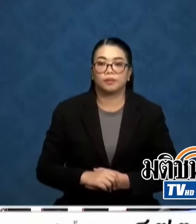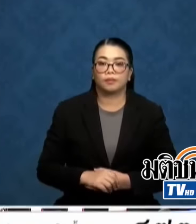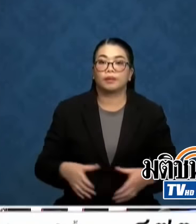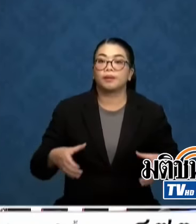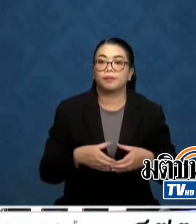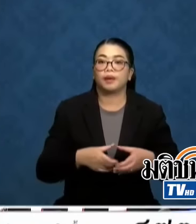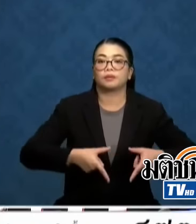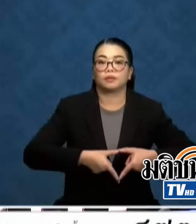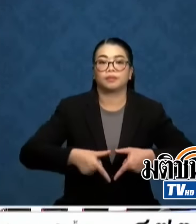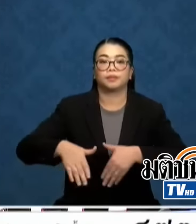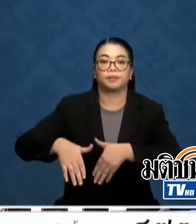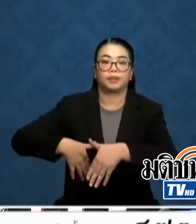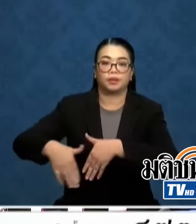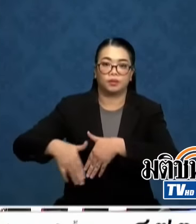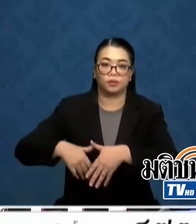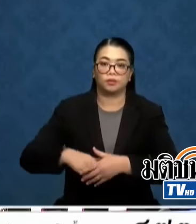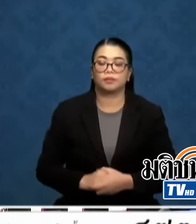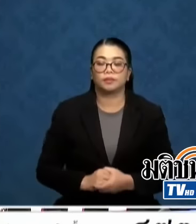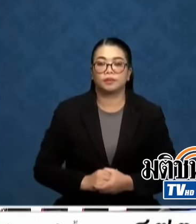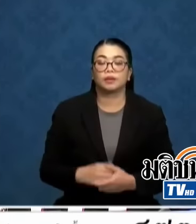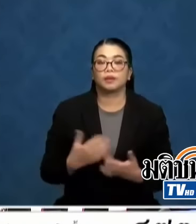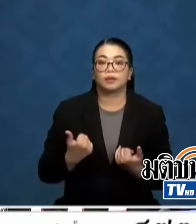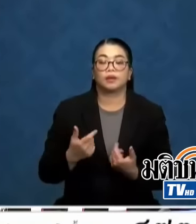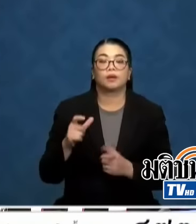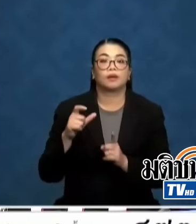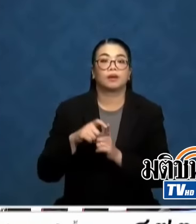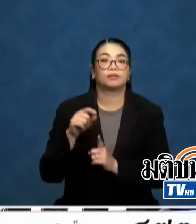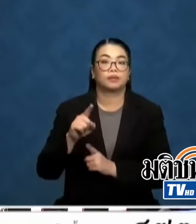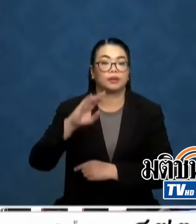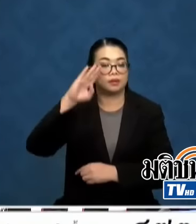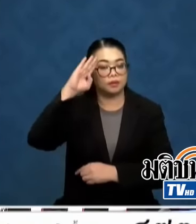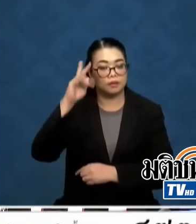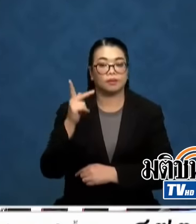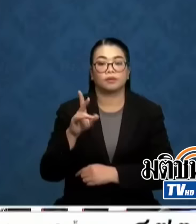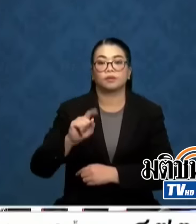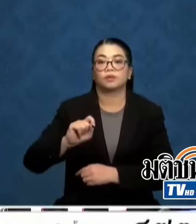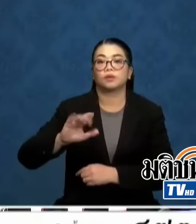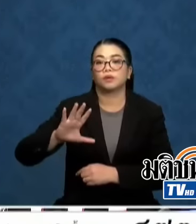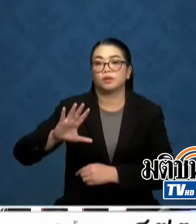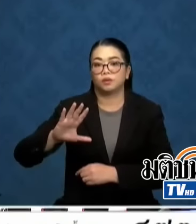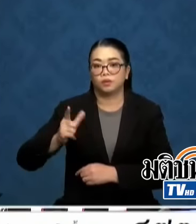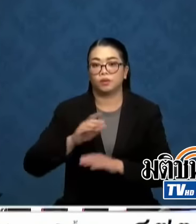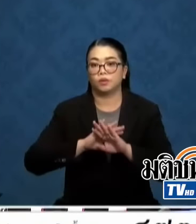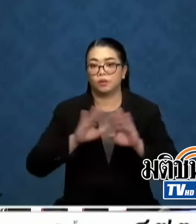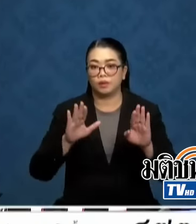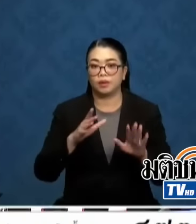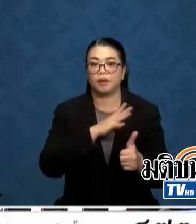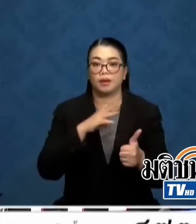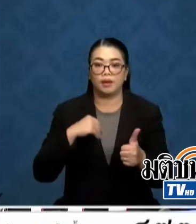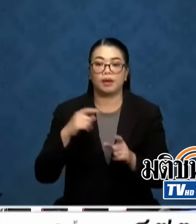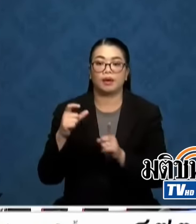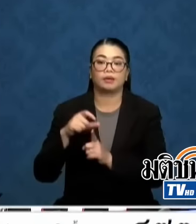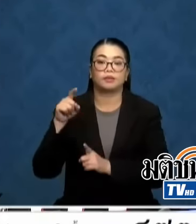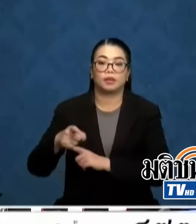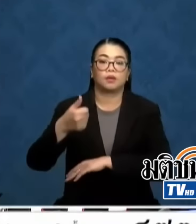ประชาชนขอเสนอร่างพระราชบัญญัติยกเลิกประกาศคนักรักษาความสงบแห่งชาติและคำสั่งหัวหน้า